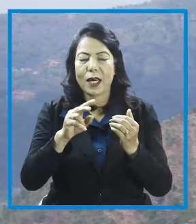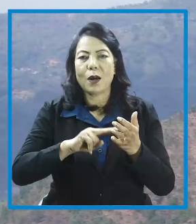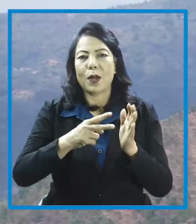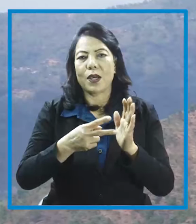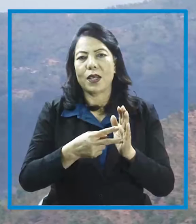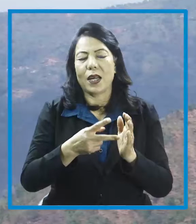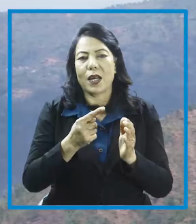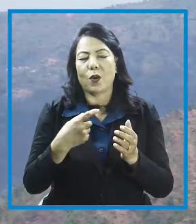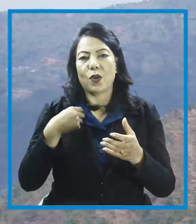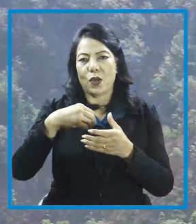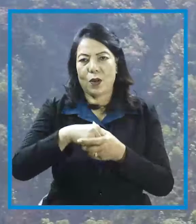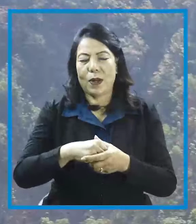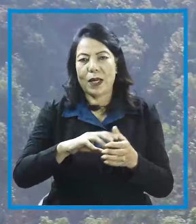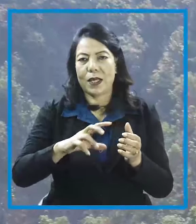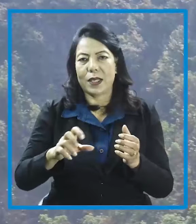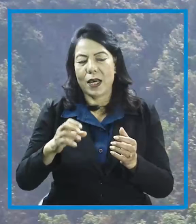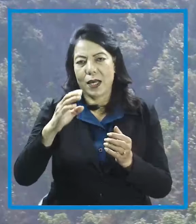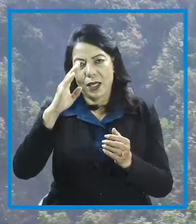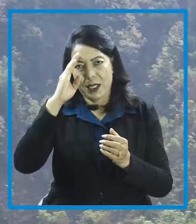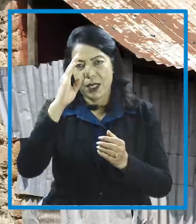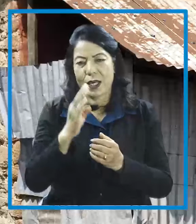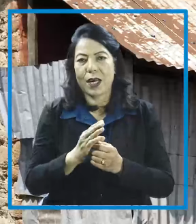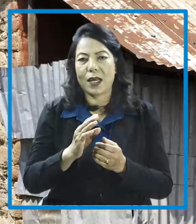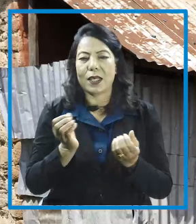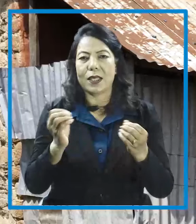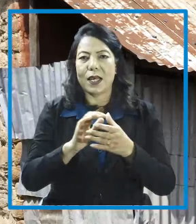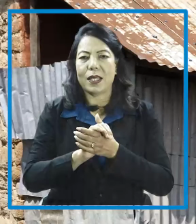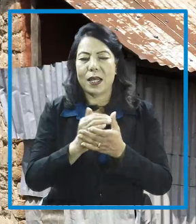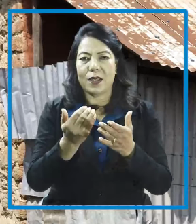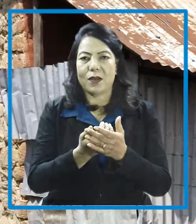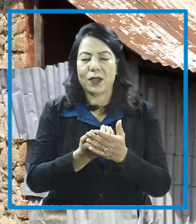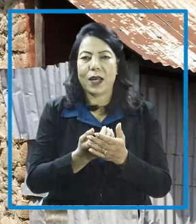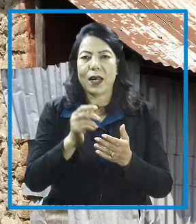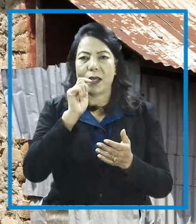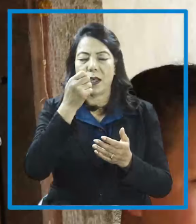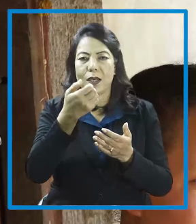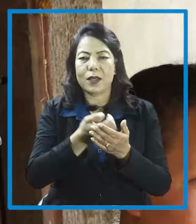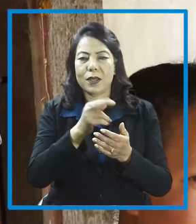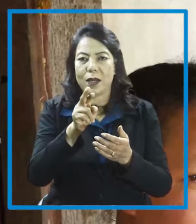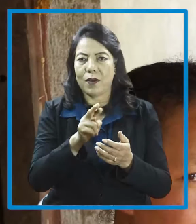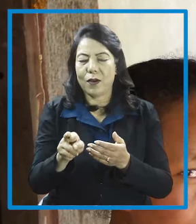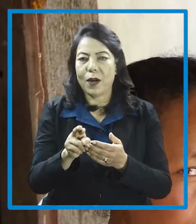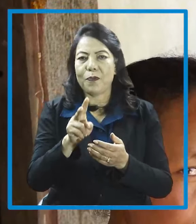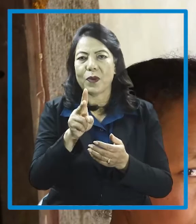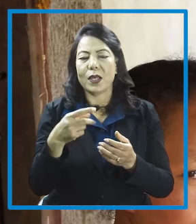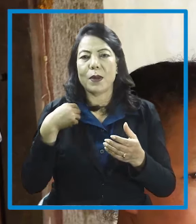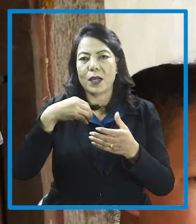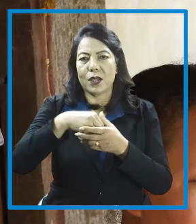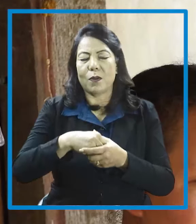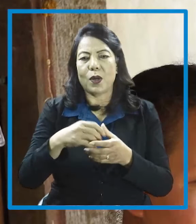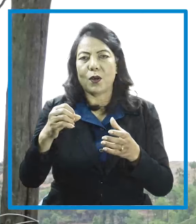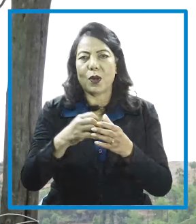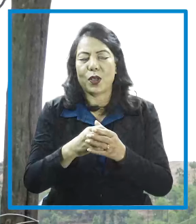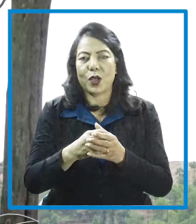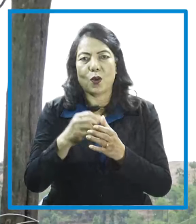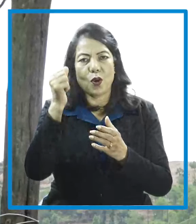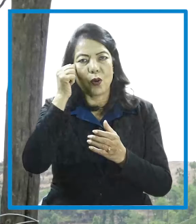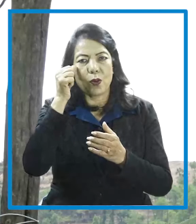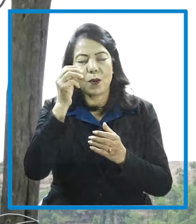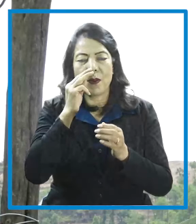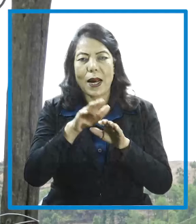सिकाइलाई परियोजनाका सहभागी स्थानीय सरकार, साझेदार संस्था, दात्री संस्था तथा यसमा संलग्न